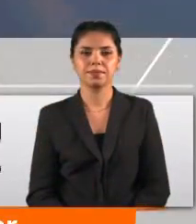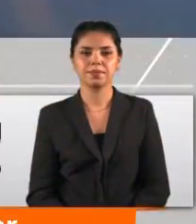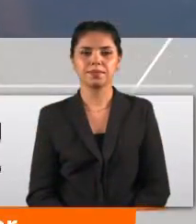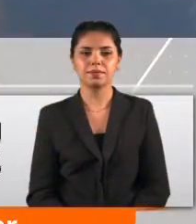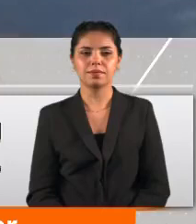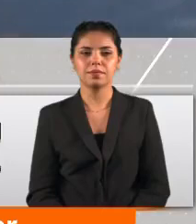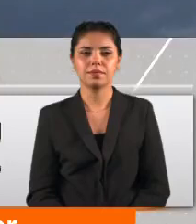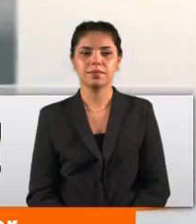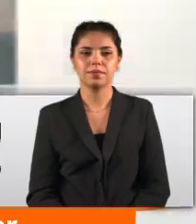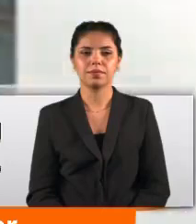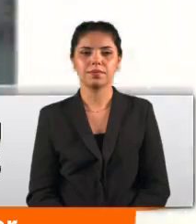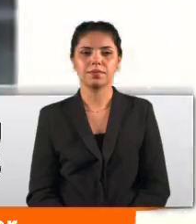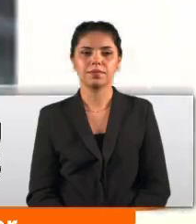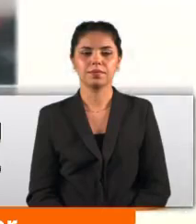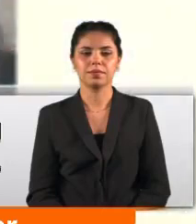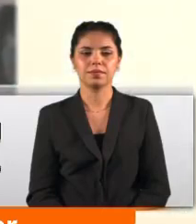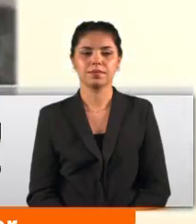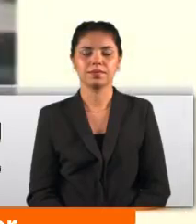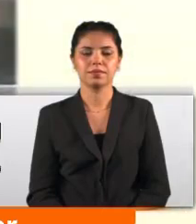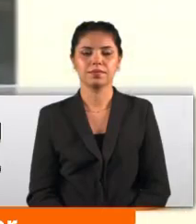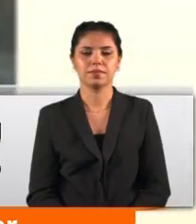olan bir patlama oldu